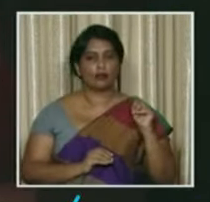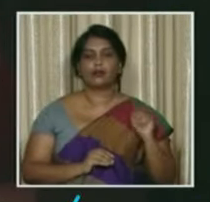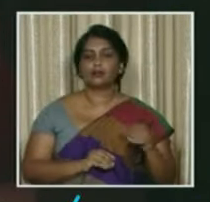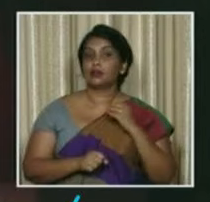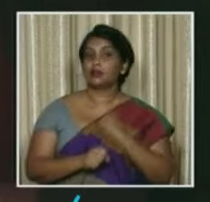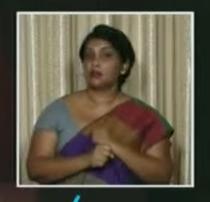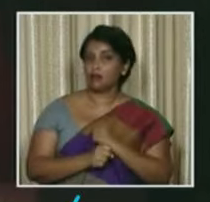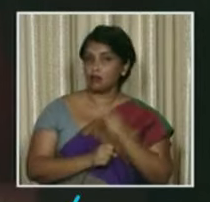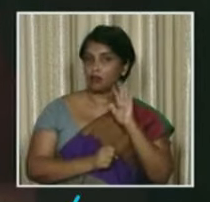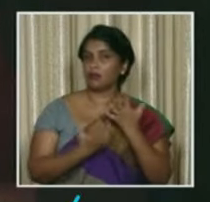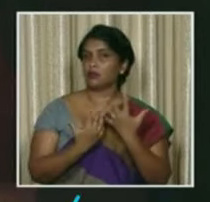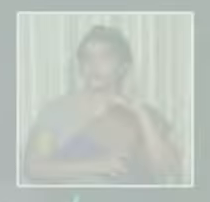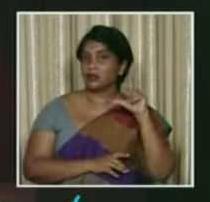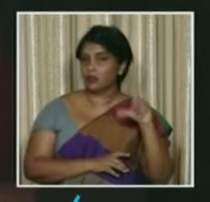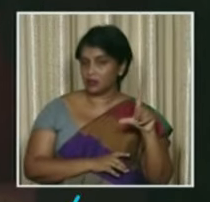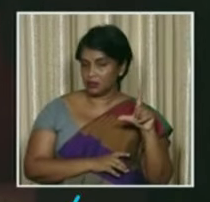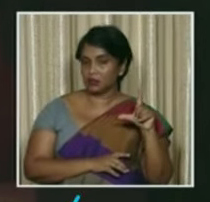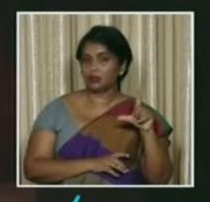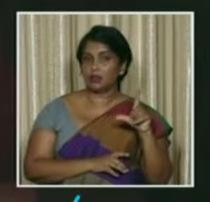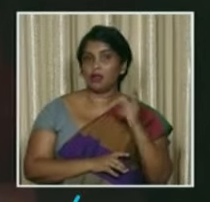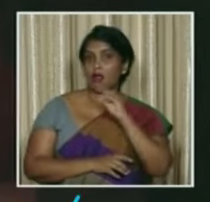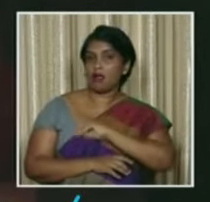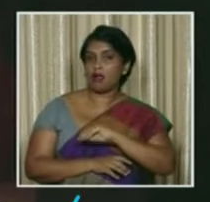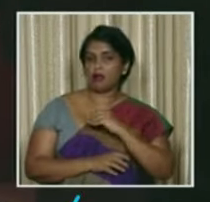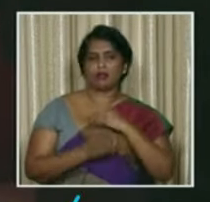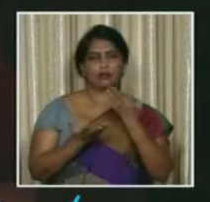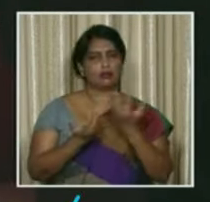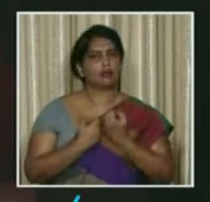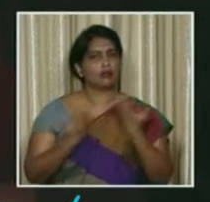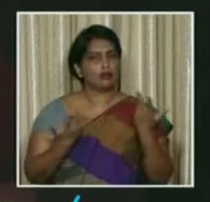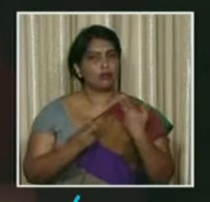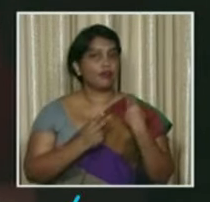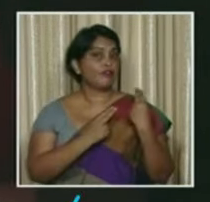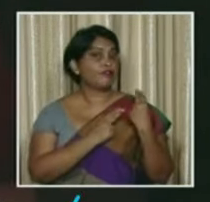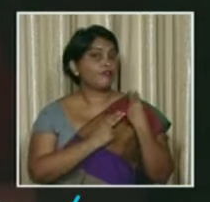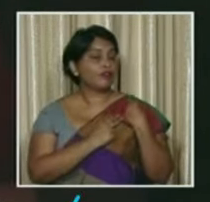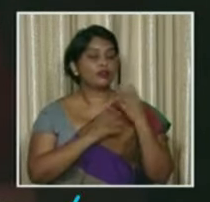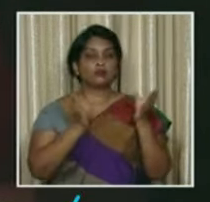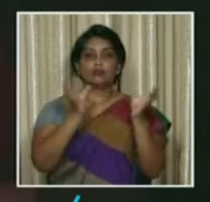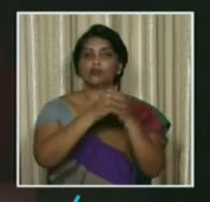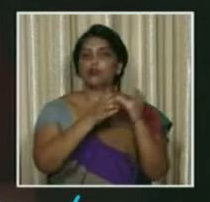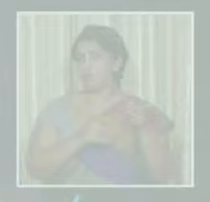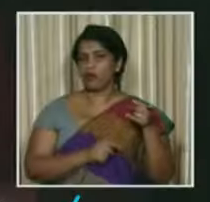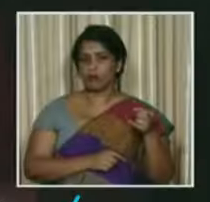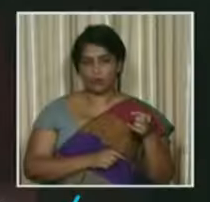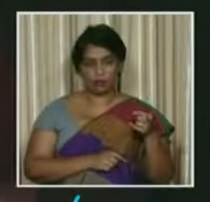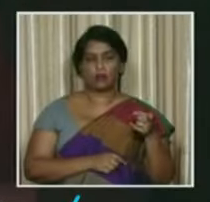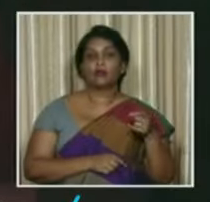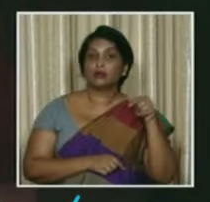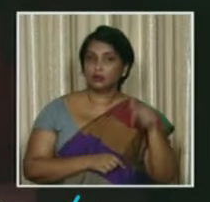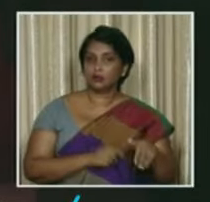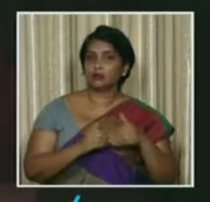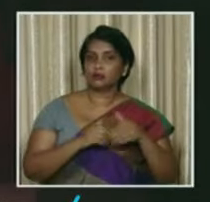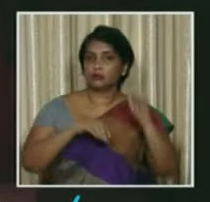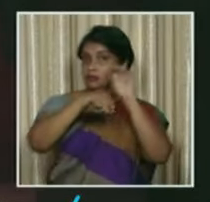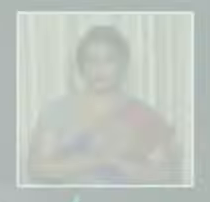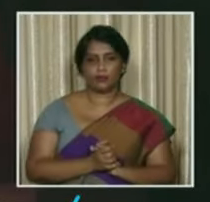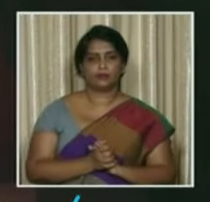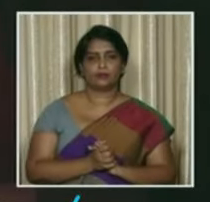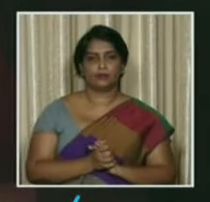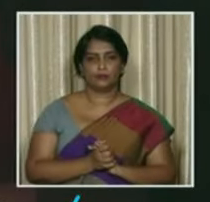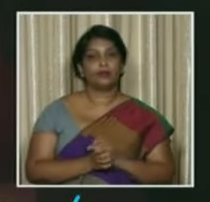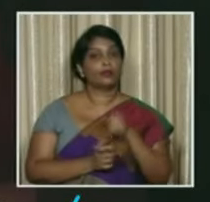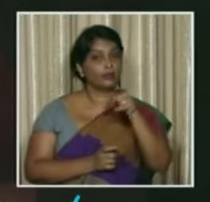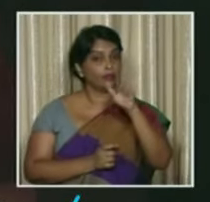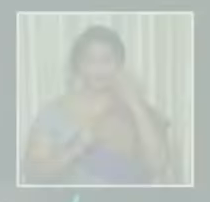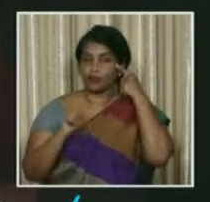තිබෙනවා. රජයට ලැබිය යුතුව තිබූ ආදායම් නොලැබී යාමට වගකිව යුතු පාර්ශ්වයන් කවුරුන්ද යන්න මේ වෙන විට හඳුනාගෙන ඇද්ද?